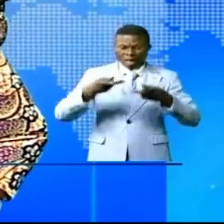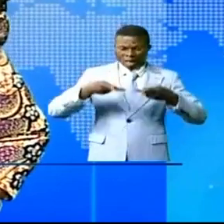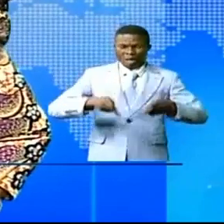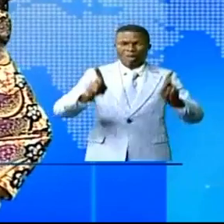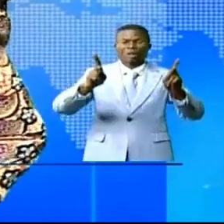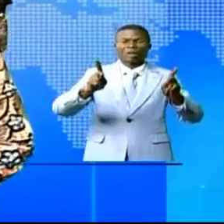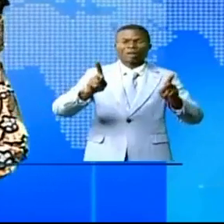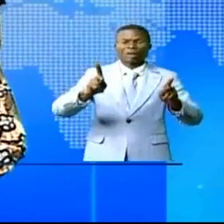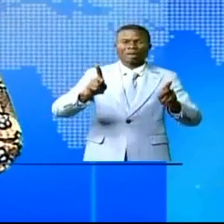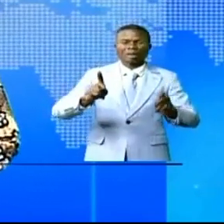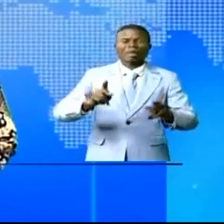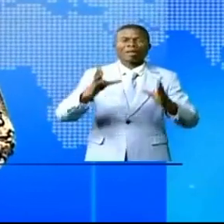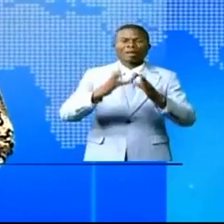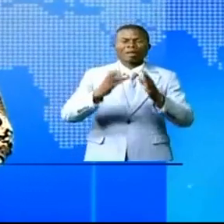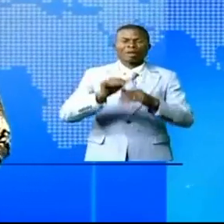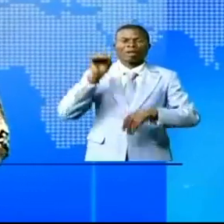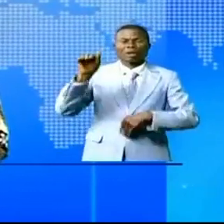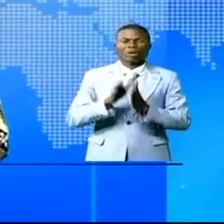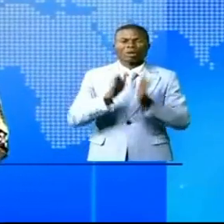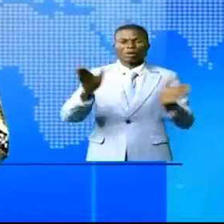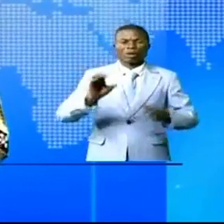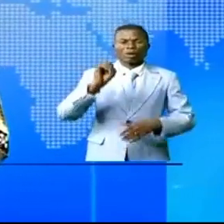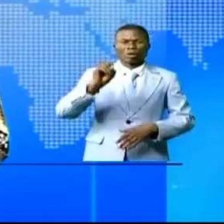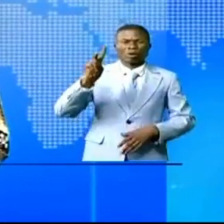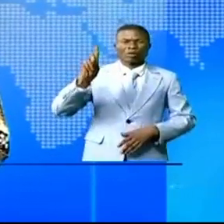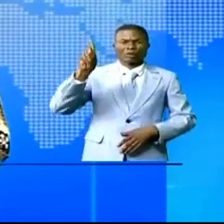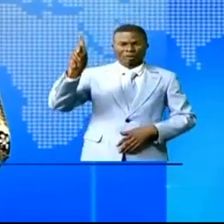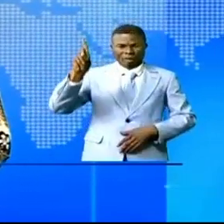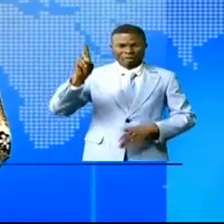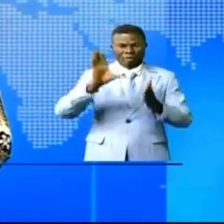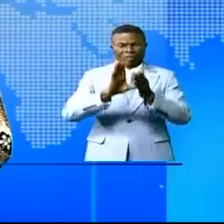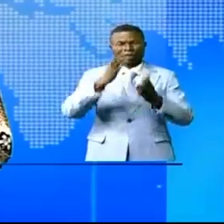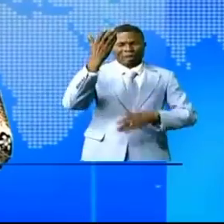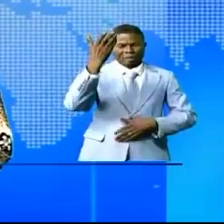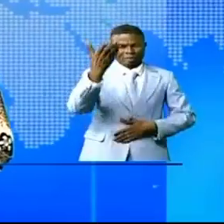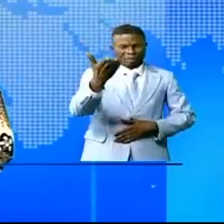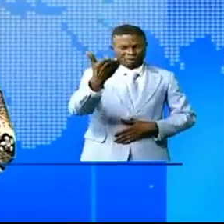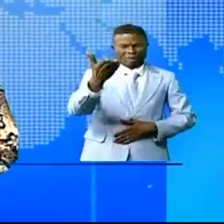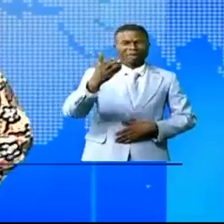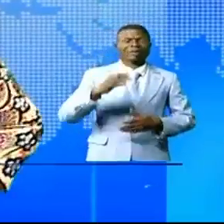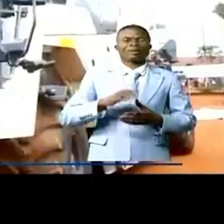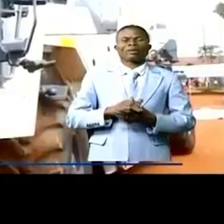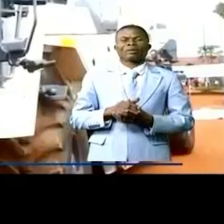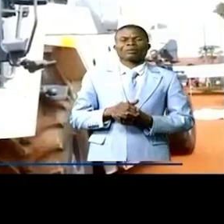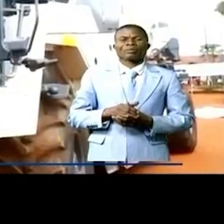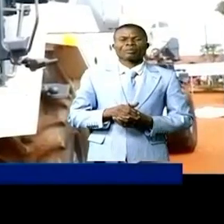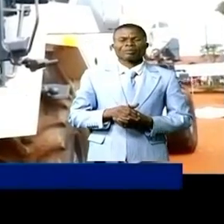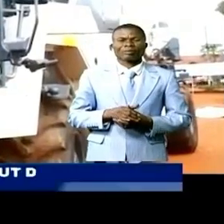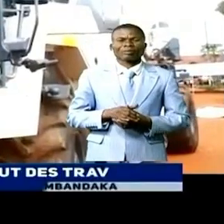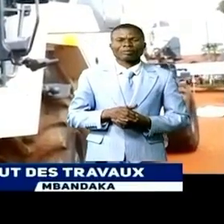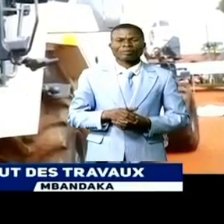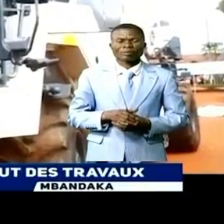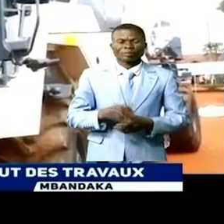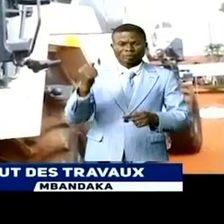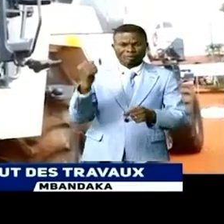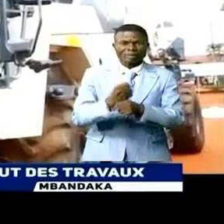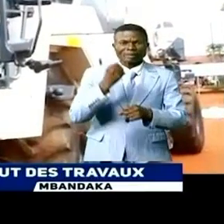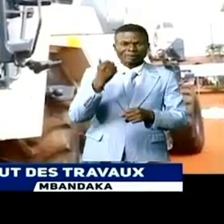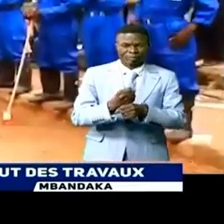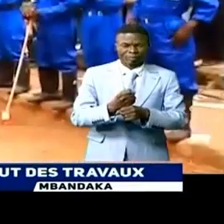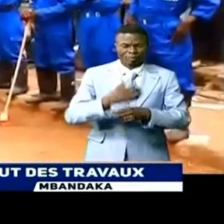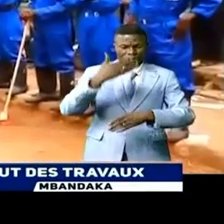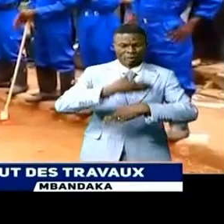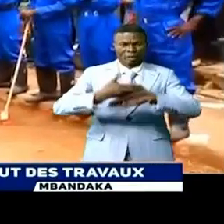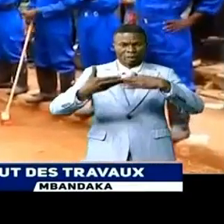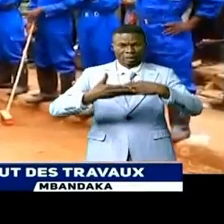donnée par le directeur général de l'aube et 10 mg et mutombo rendu par baysse beaucoup qui sont à les travaux de réhabilitation